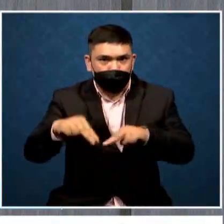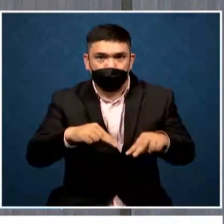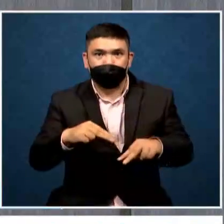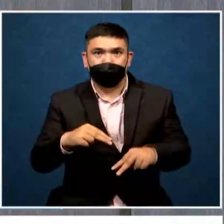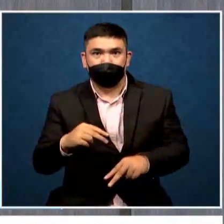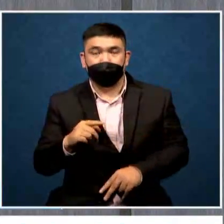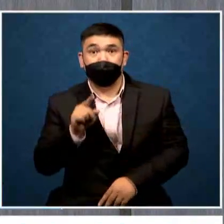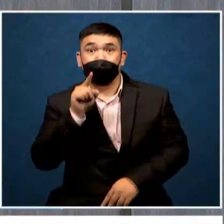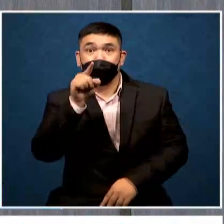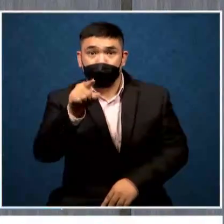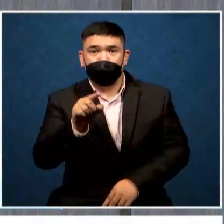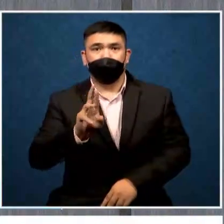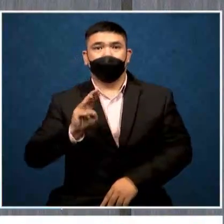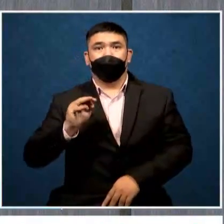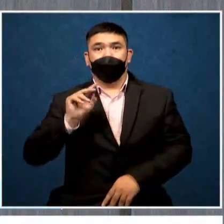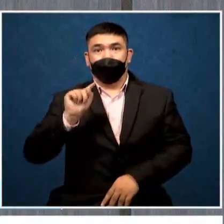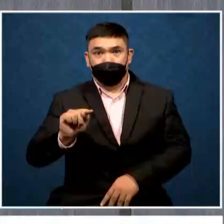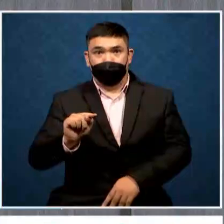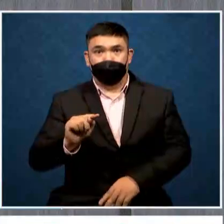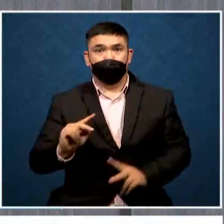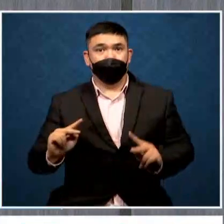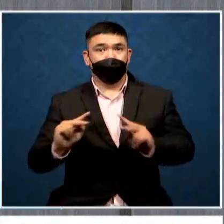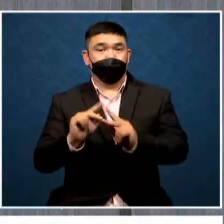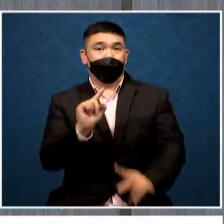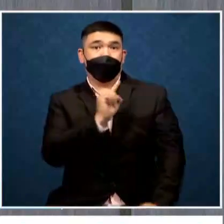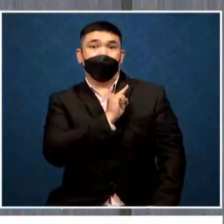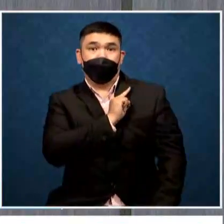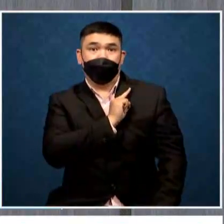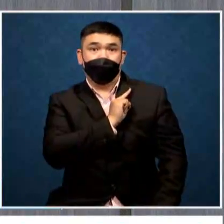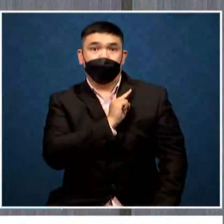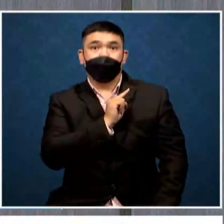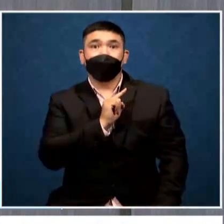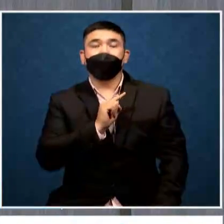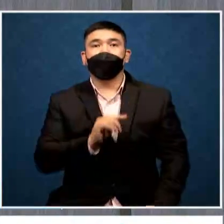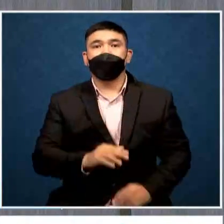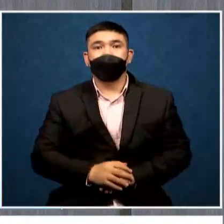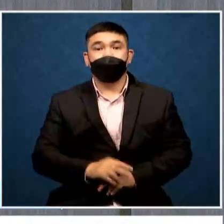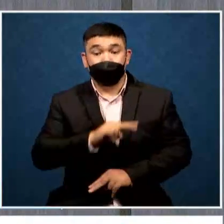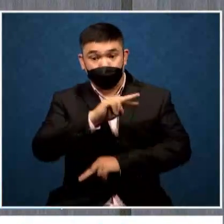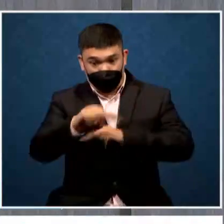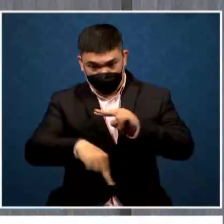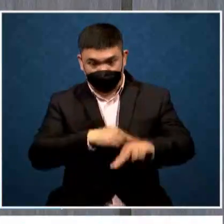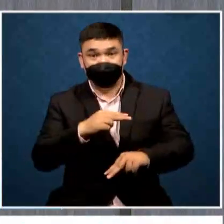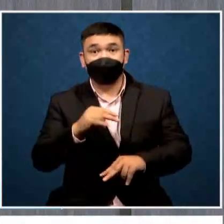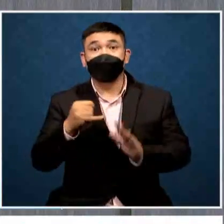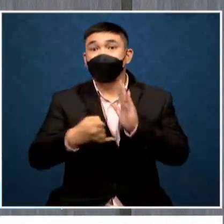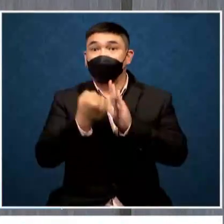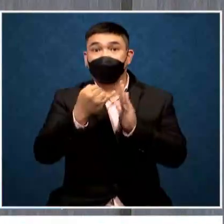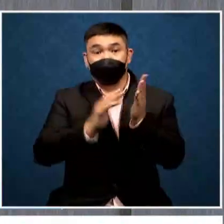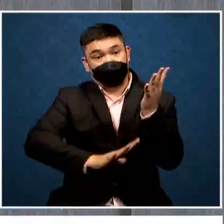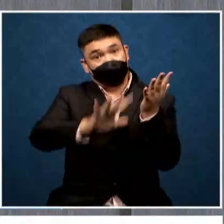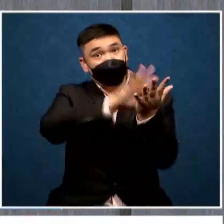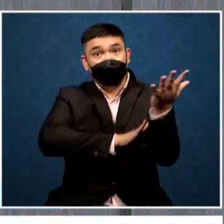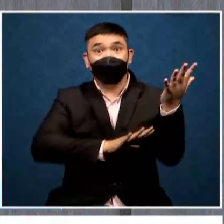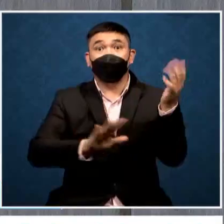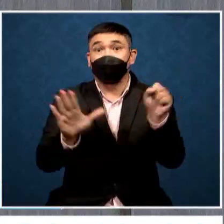ท่านในฐานะรัฐมนตรีว่าการกระทรวงมหาดไทยกำกับทุกจังหวัดกำ